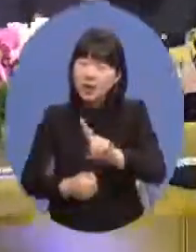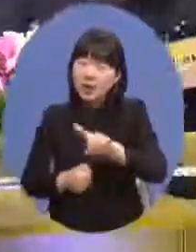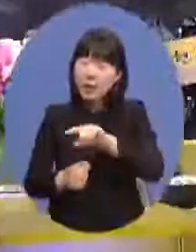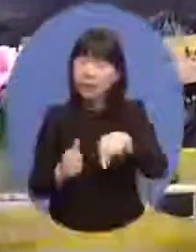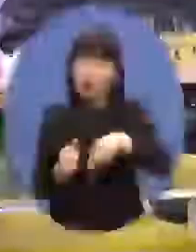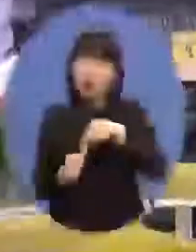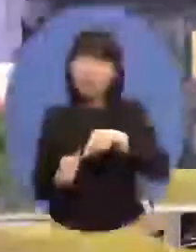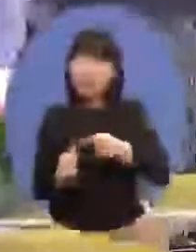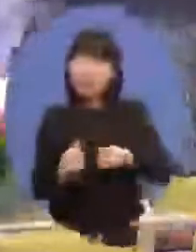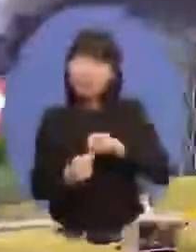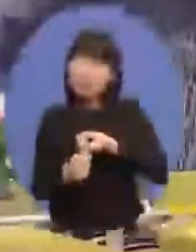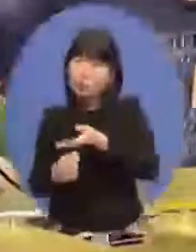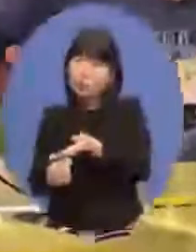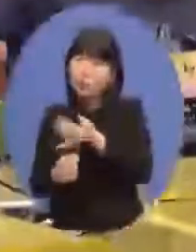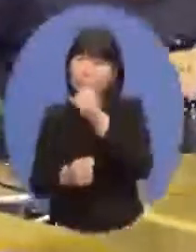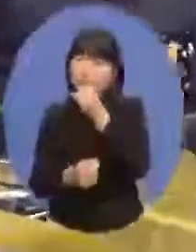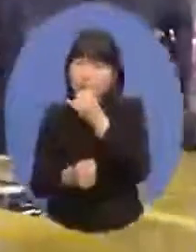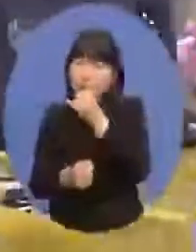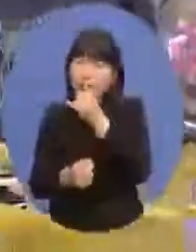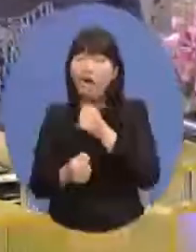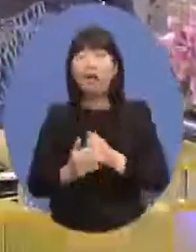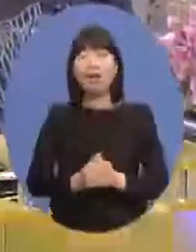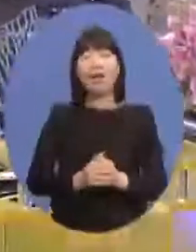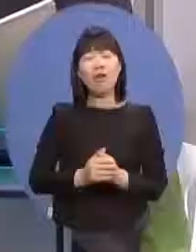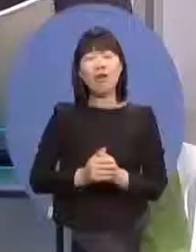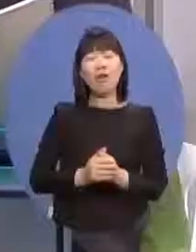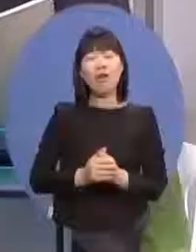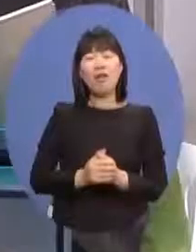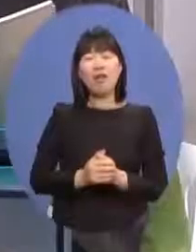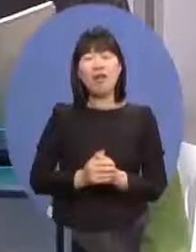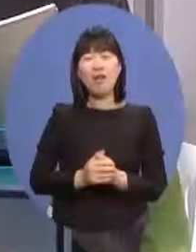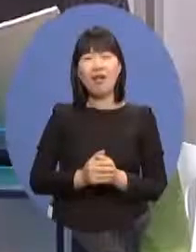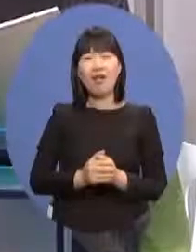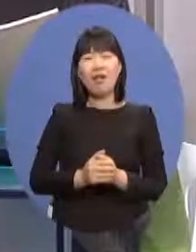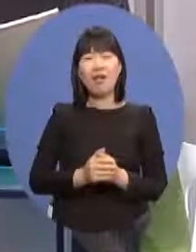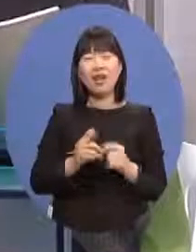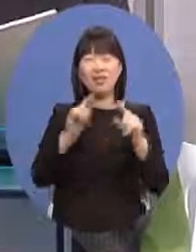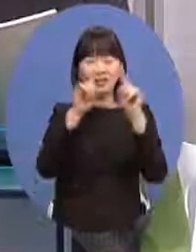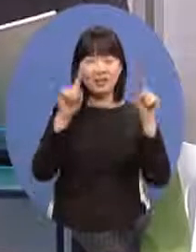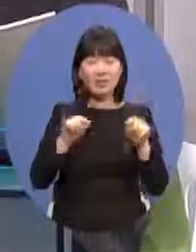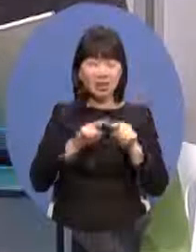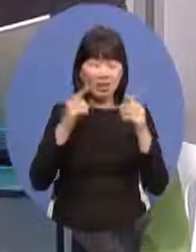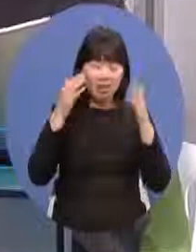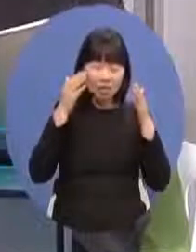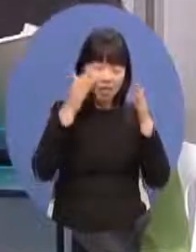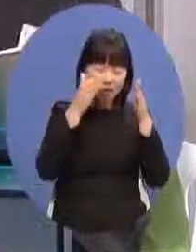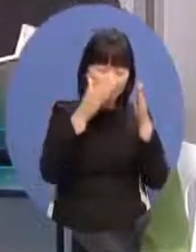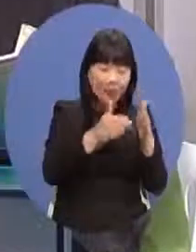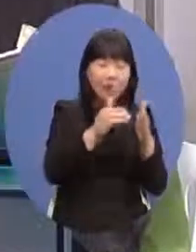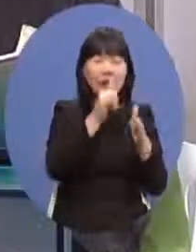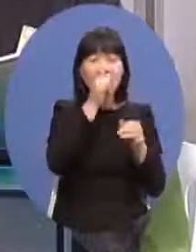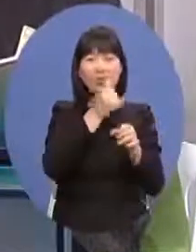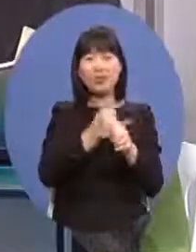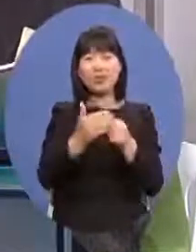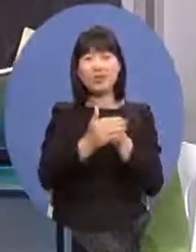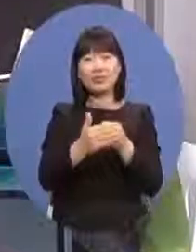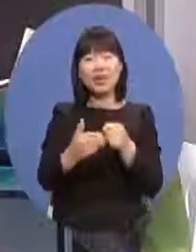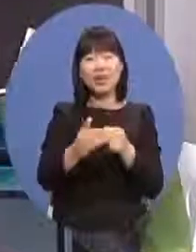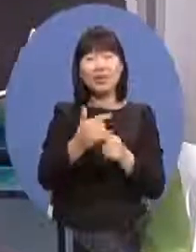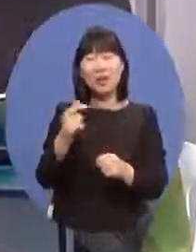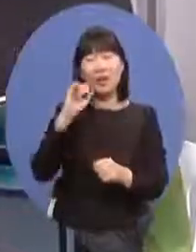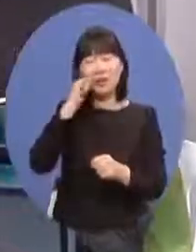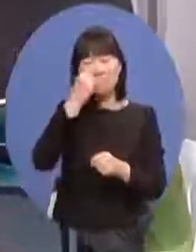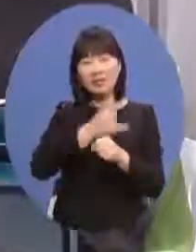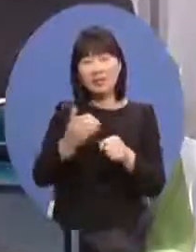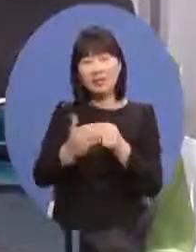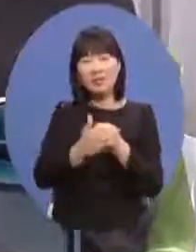네. 지금, 네. 뭐, 양쪽 어려우시죠? 팀 지금, 네, 모니터로 지금 빠져들고 있습니다. 네. 너무 어려워하시니까 보기를 드릴게요. 보기